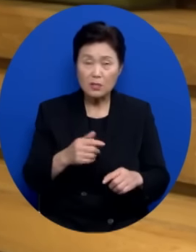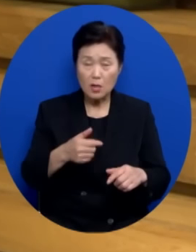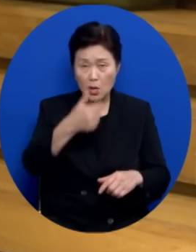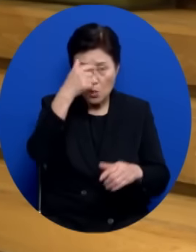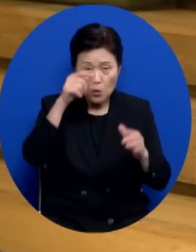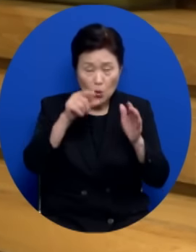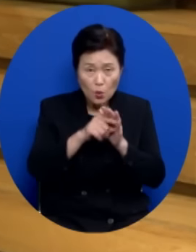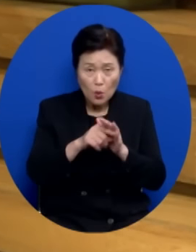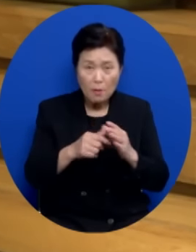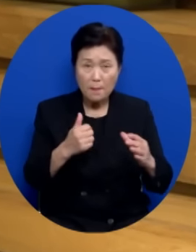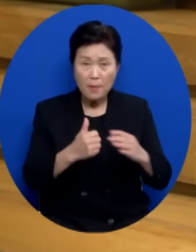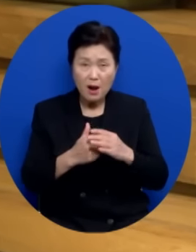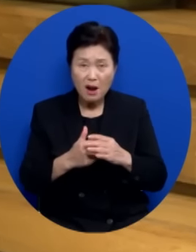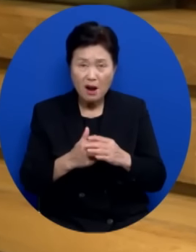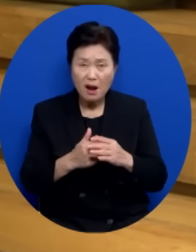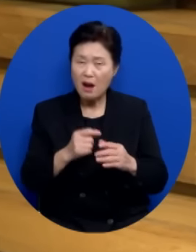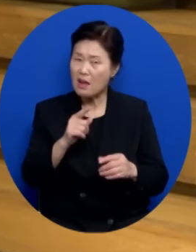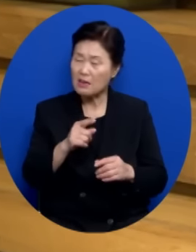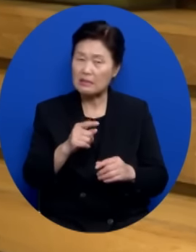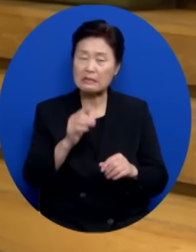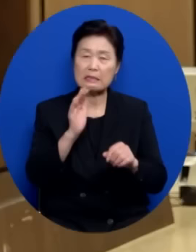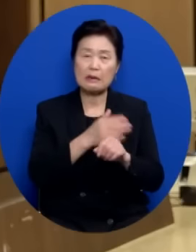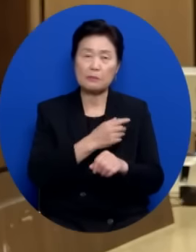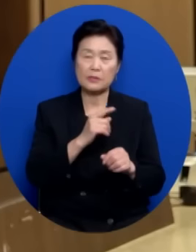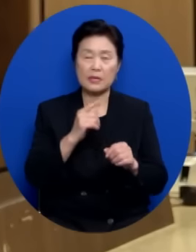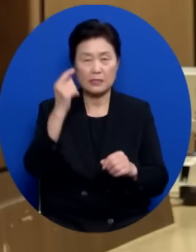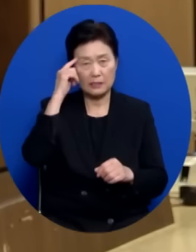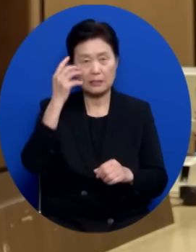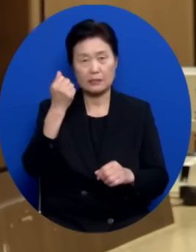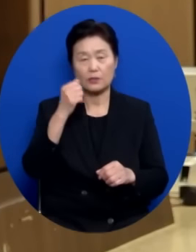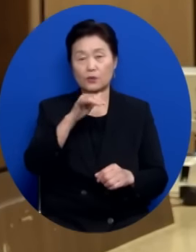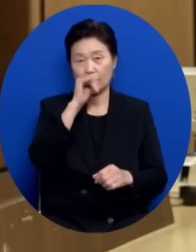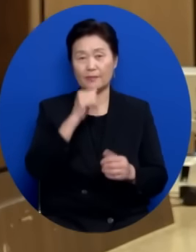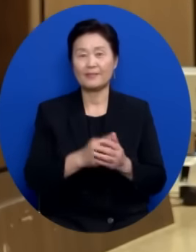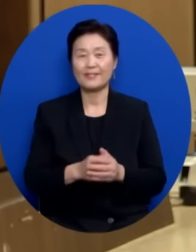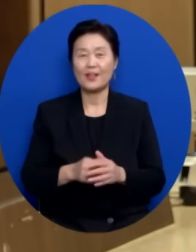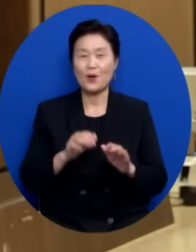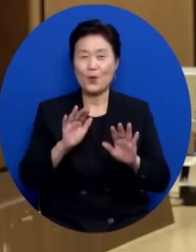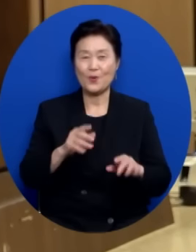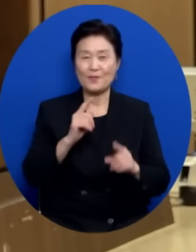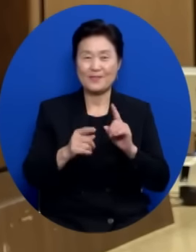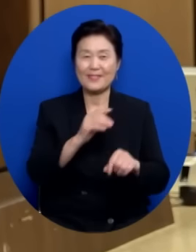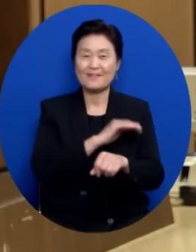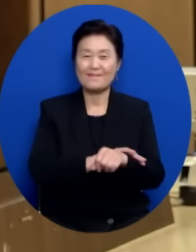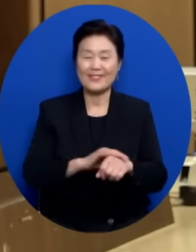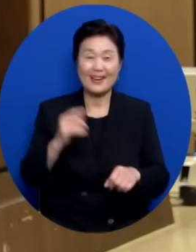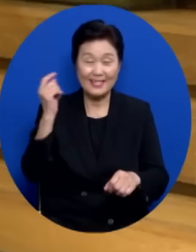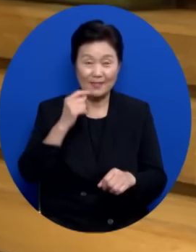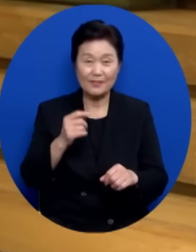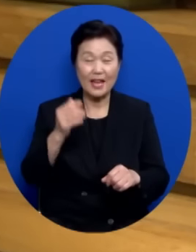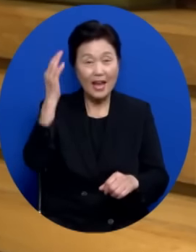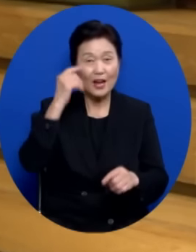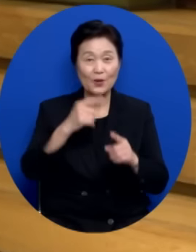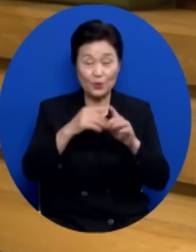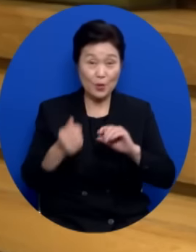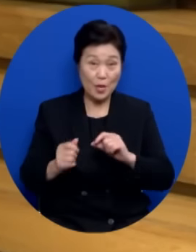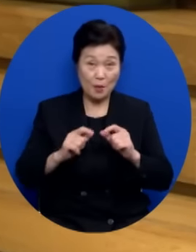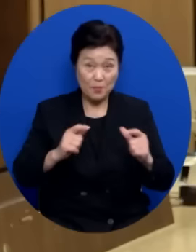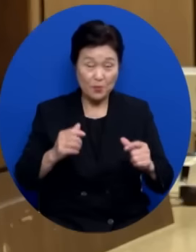받는 것은 어떤 의도가 있다고밖에 볼 수가 없습니다. 예, 목사님 오늘 말씀 잘 들었습니다. 한국교회 부흥은 물론이고요.